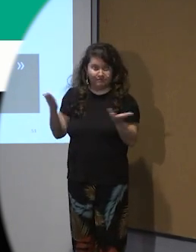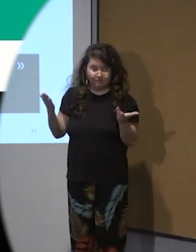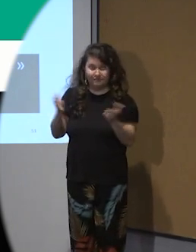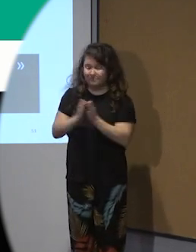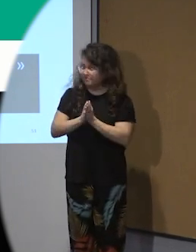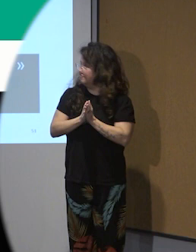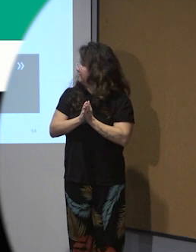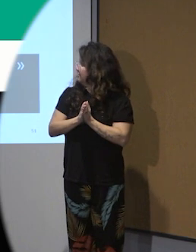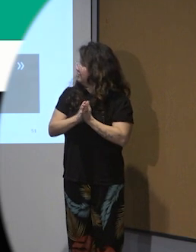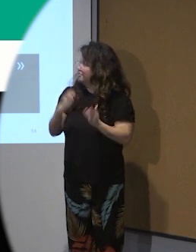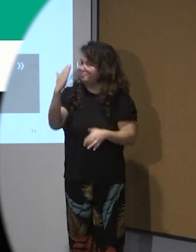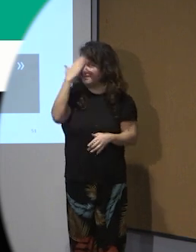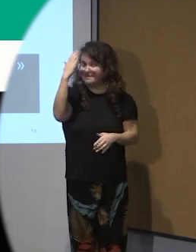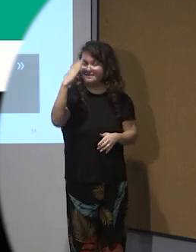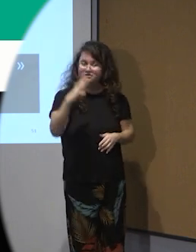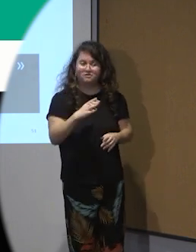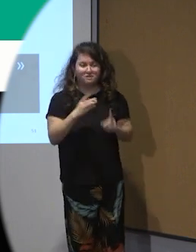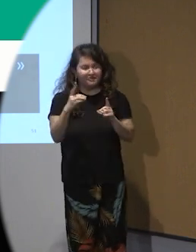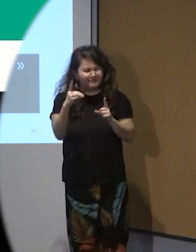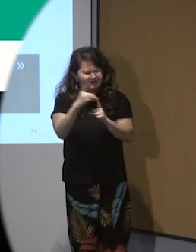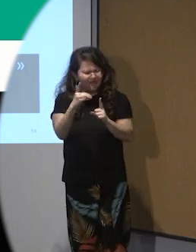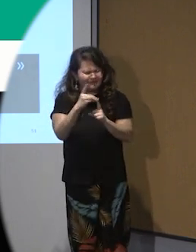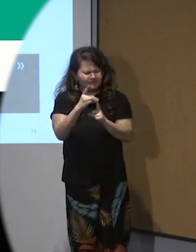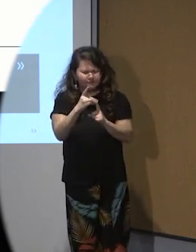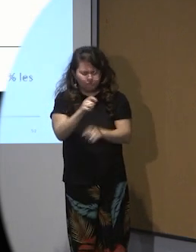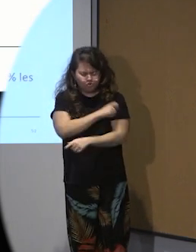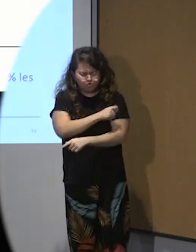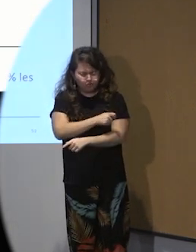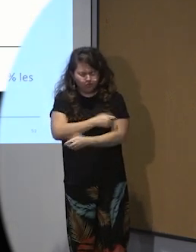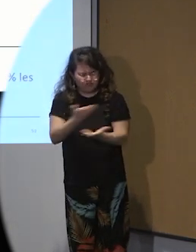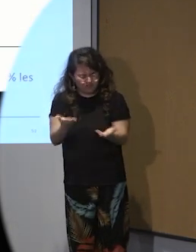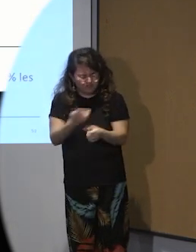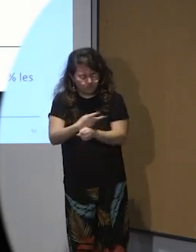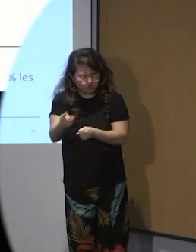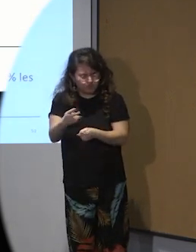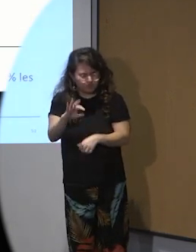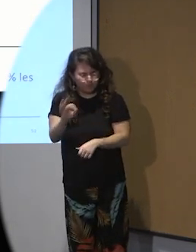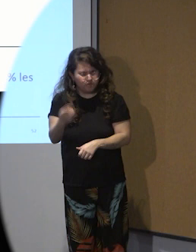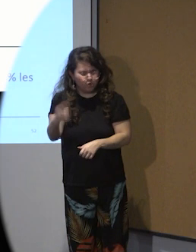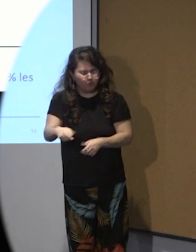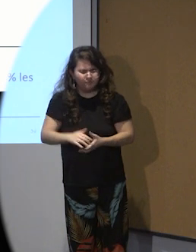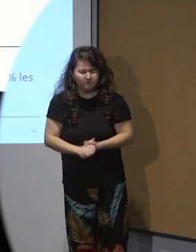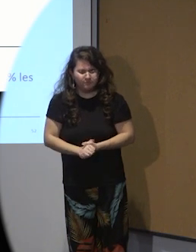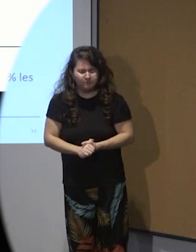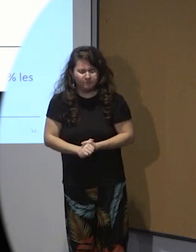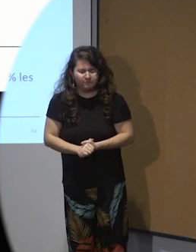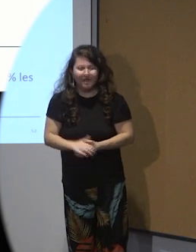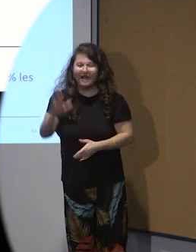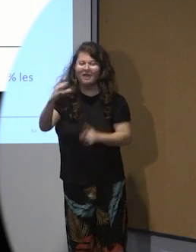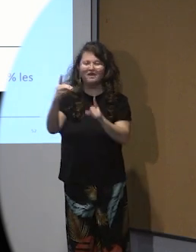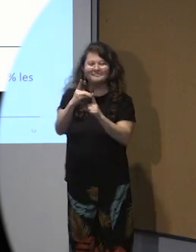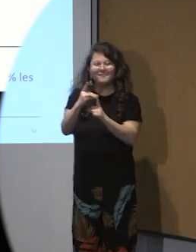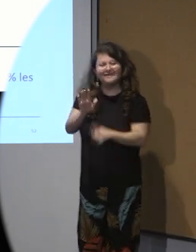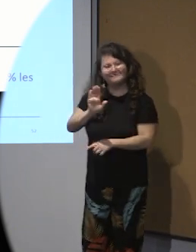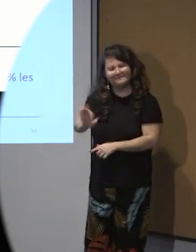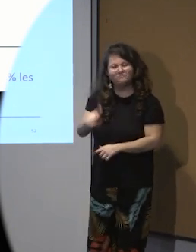premier, j'ai du diabète. Est-ce que ce n'est pas dangereux? Alors, sur le diabète, alors là, je parle du diabète type 2, hein, du